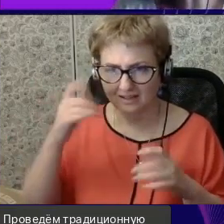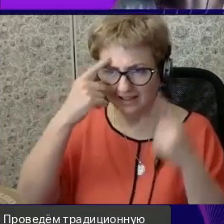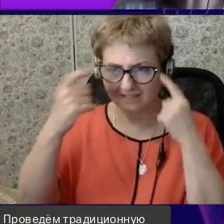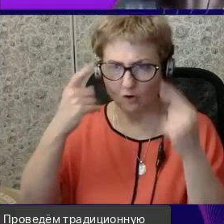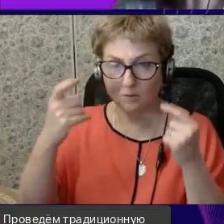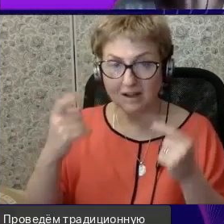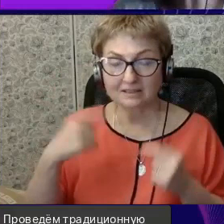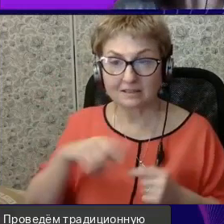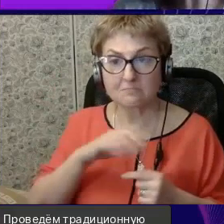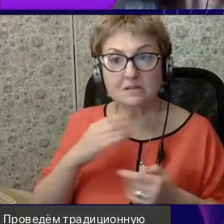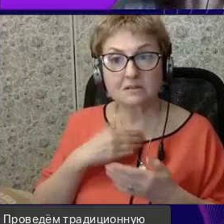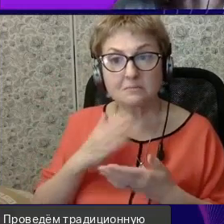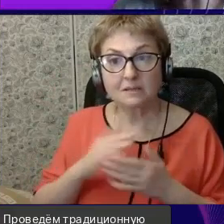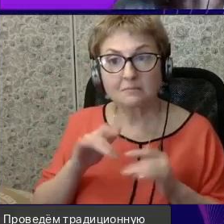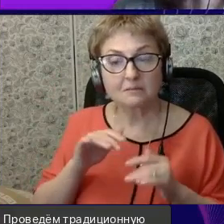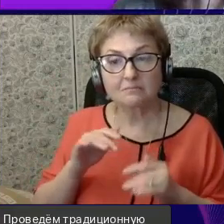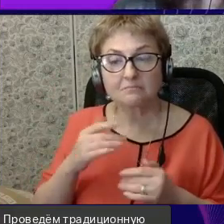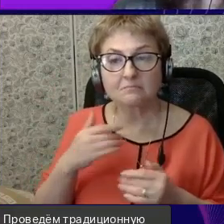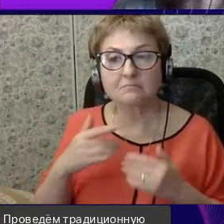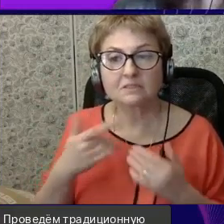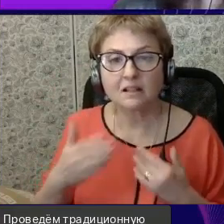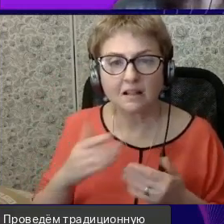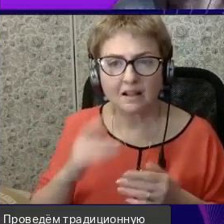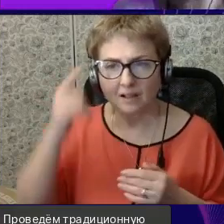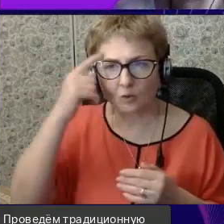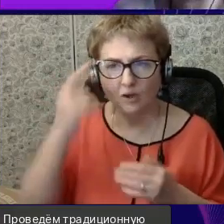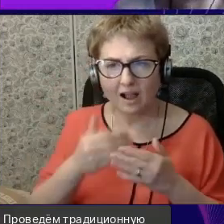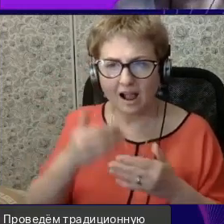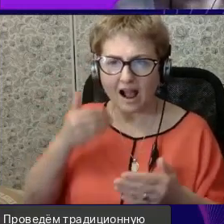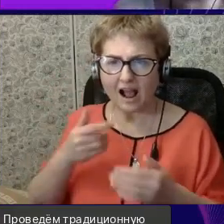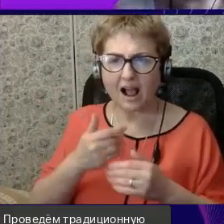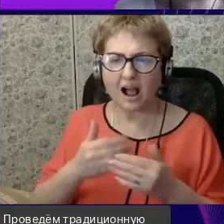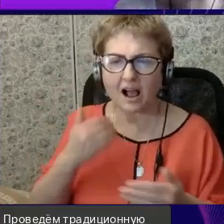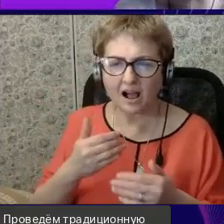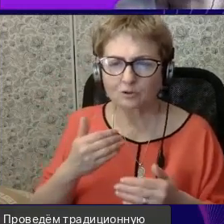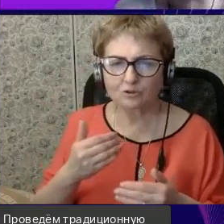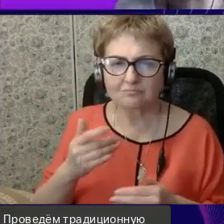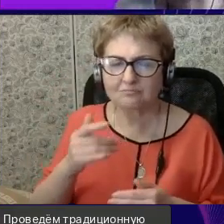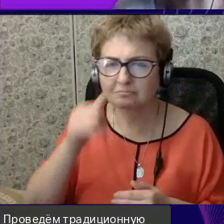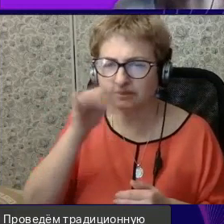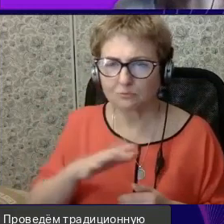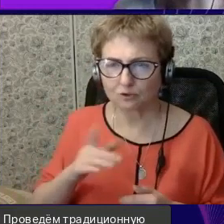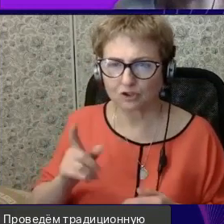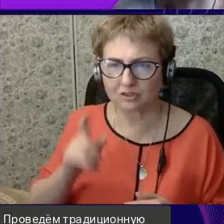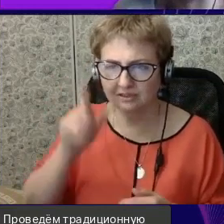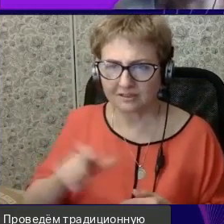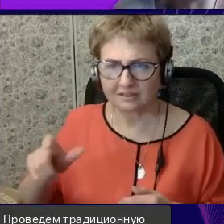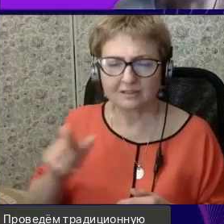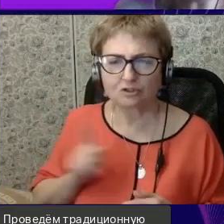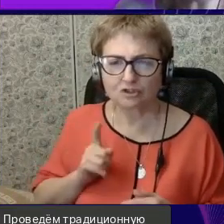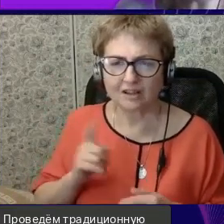необходимость получить дополнительное время для восприятия информации. То есть как бы, мы имеем дело в первую очередь с отсроченными